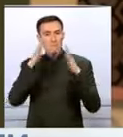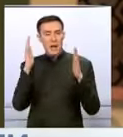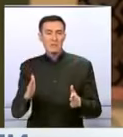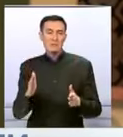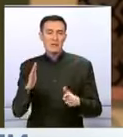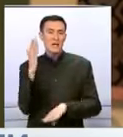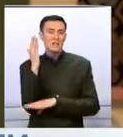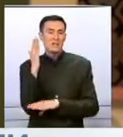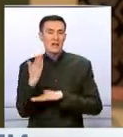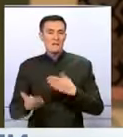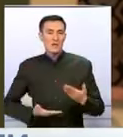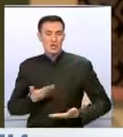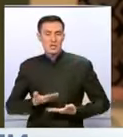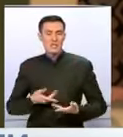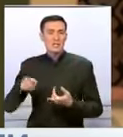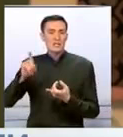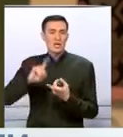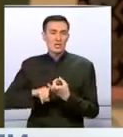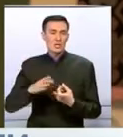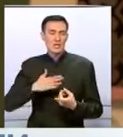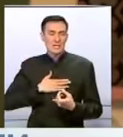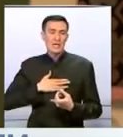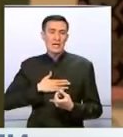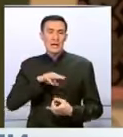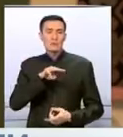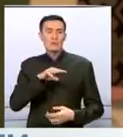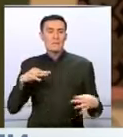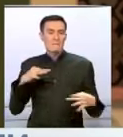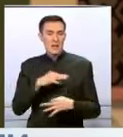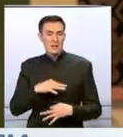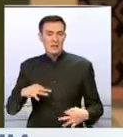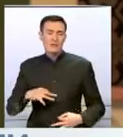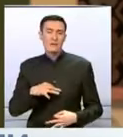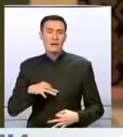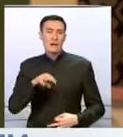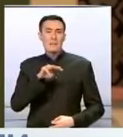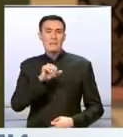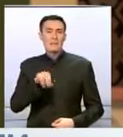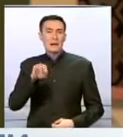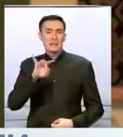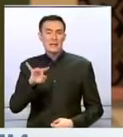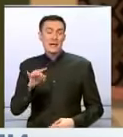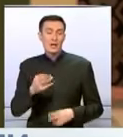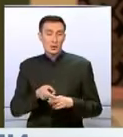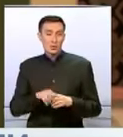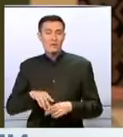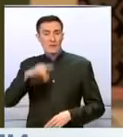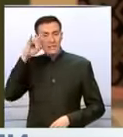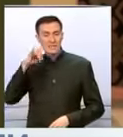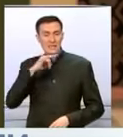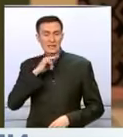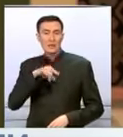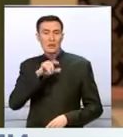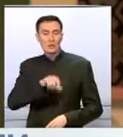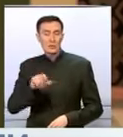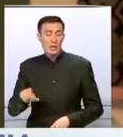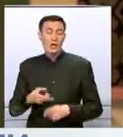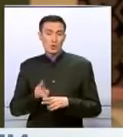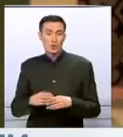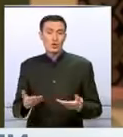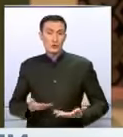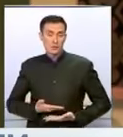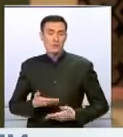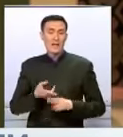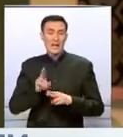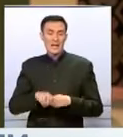жизни, символически соединяющий нас, мадьяров-венгров, живущих в Карпатском бассейне, и казахских мадьяр, которые живут